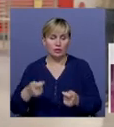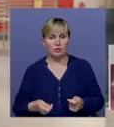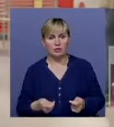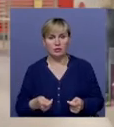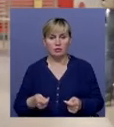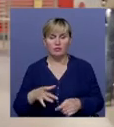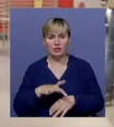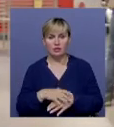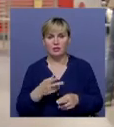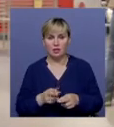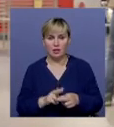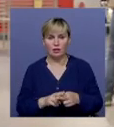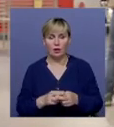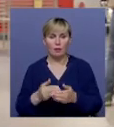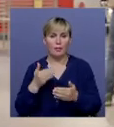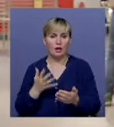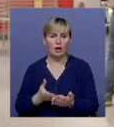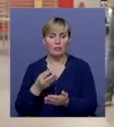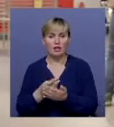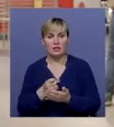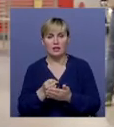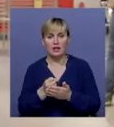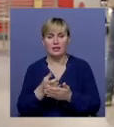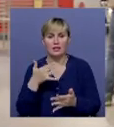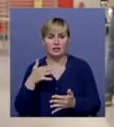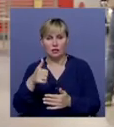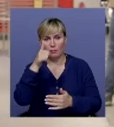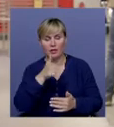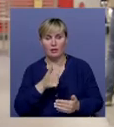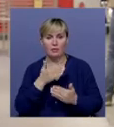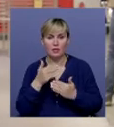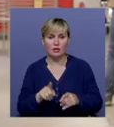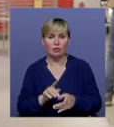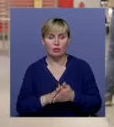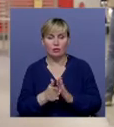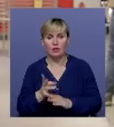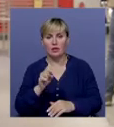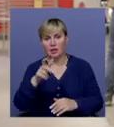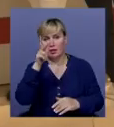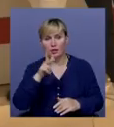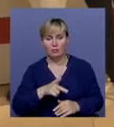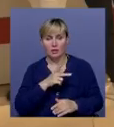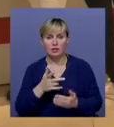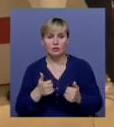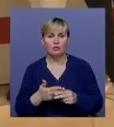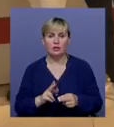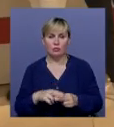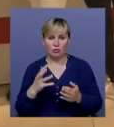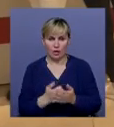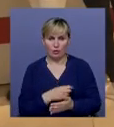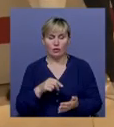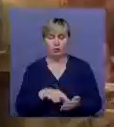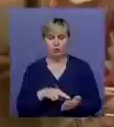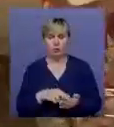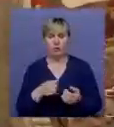есть фактически это предоплата за несколько месяцев. Вот последний был такой договор на 3 месяца. За счет этого удается держать